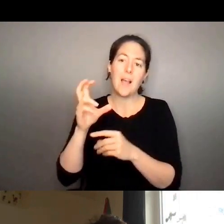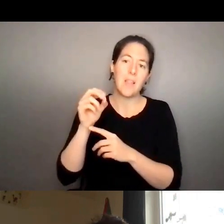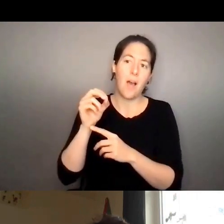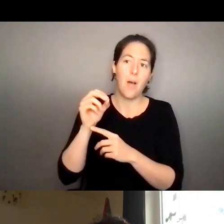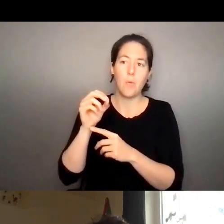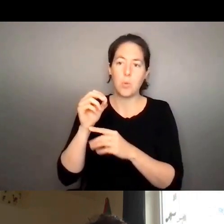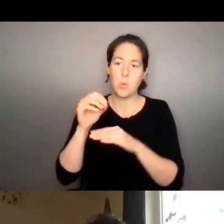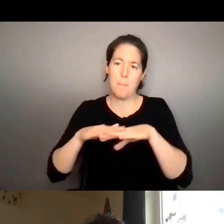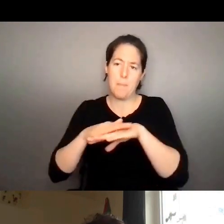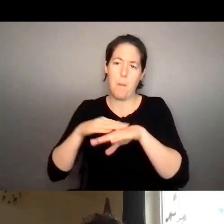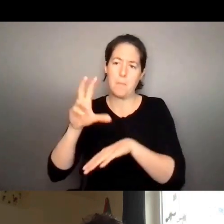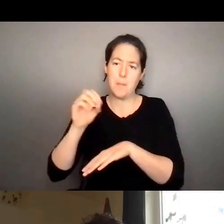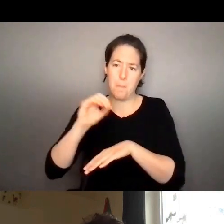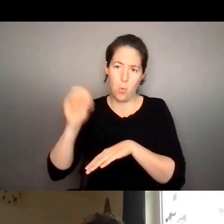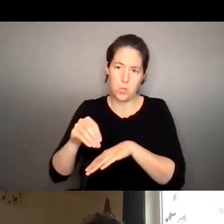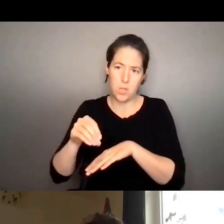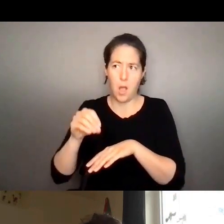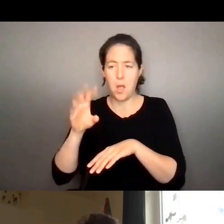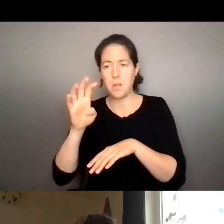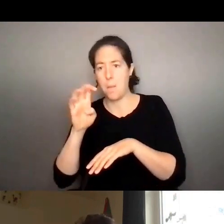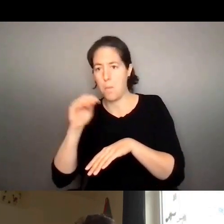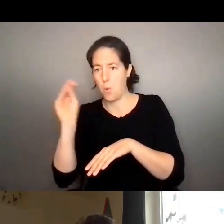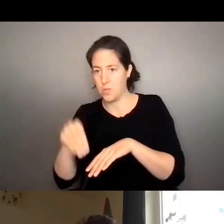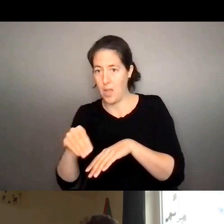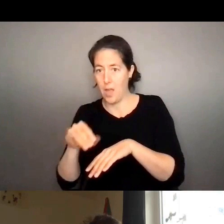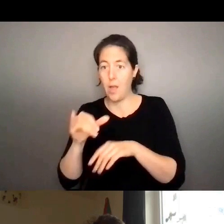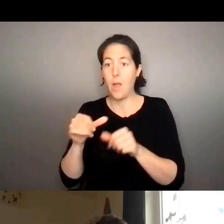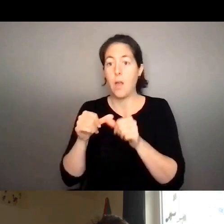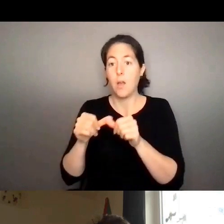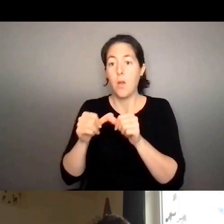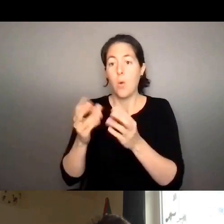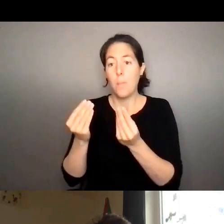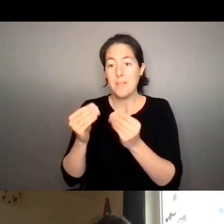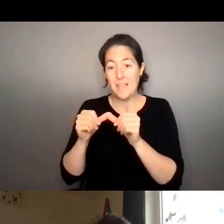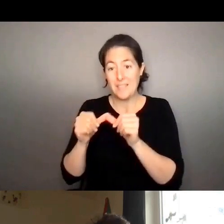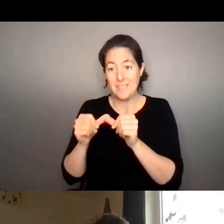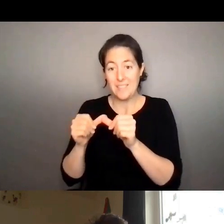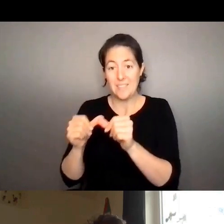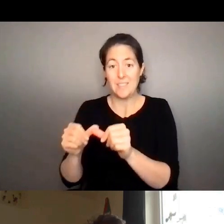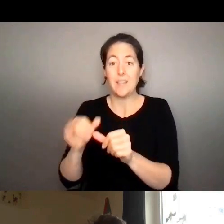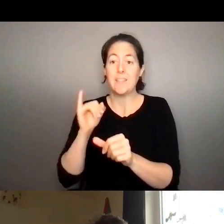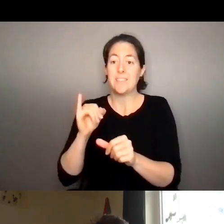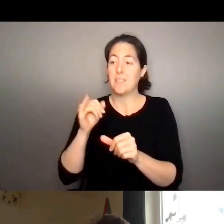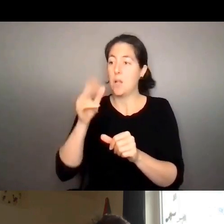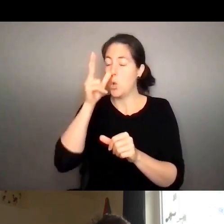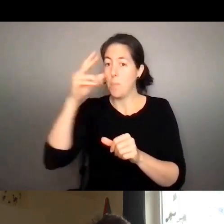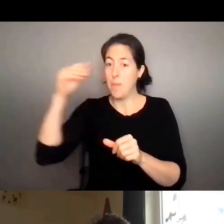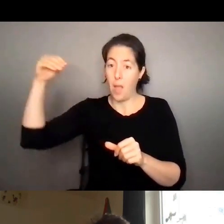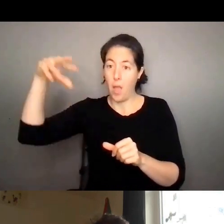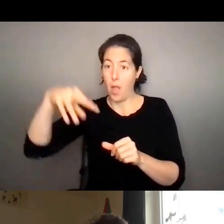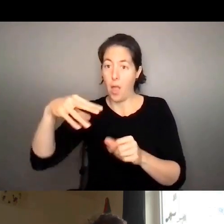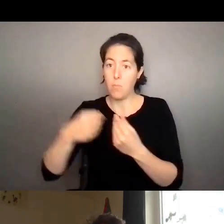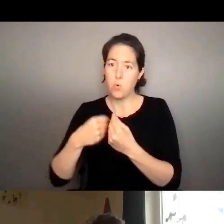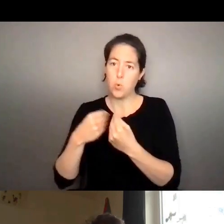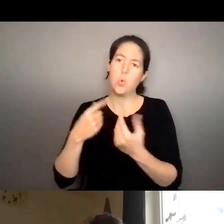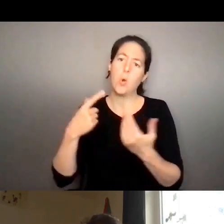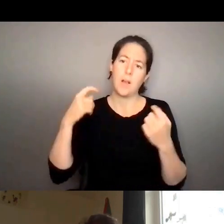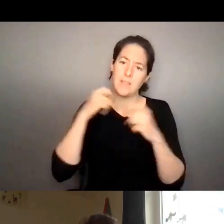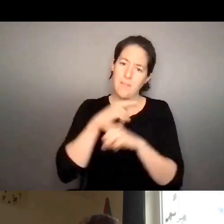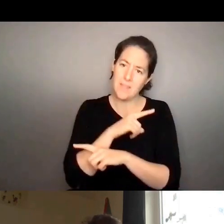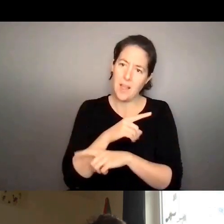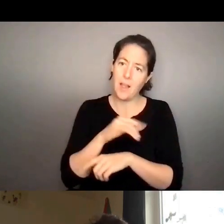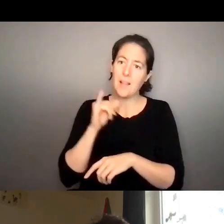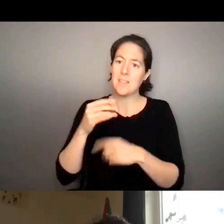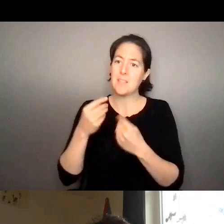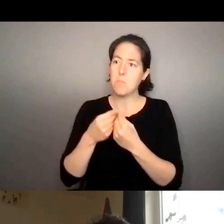30-40%. Puis si on pense à maintenir cette humidité-là, bien évidemment, si on a une forte exposition à la lumière, ça va être beaucoup plus difficile s'il y a beaucoup de